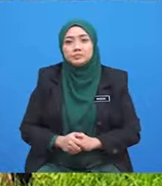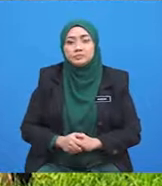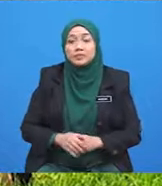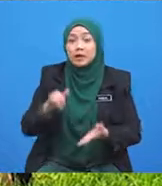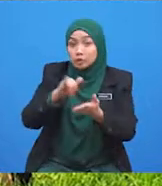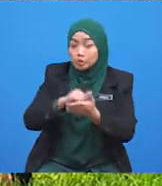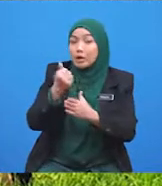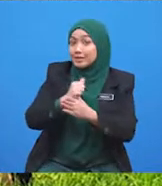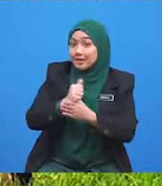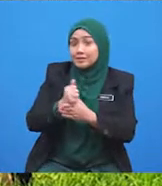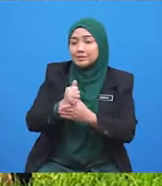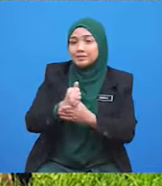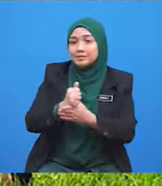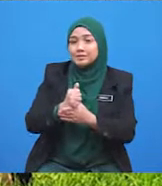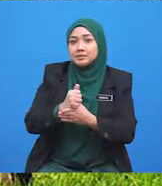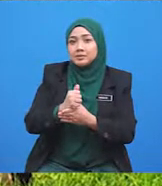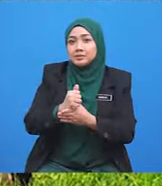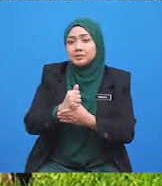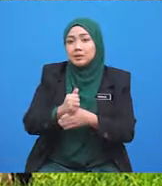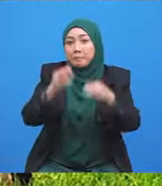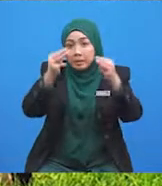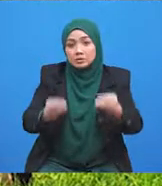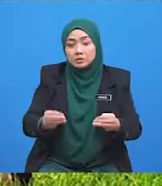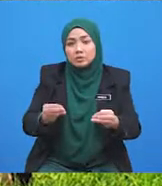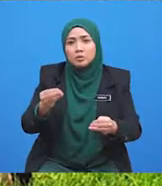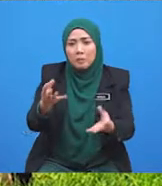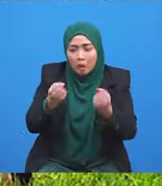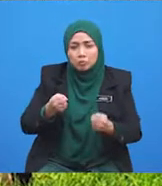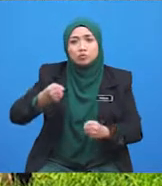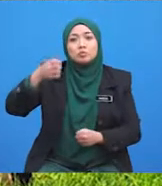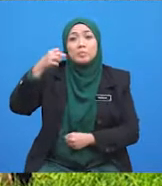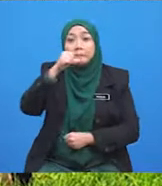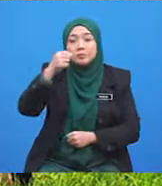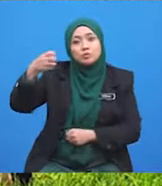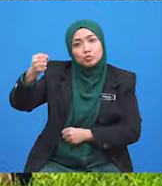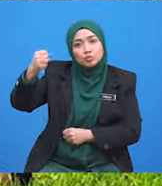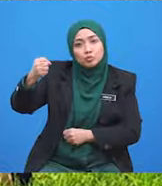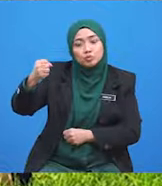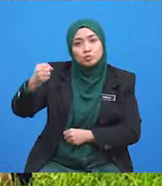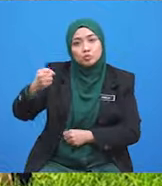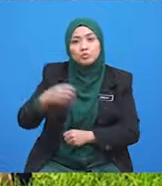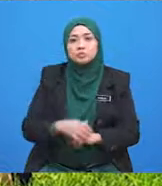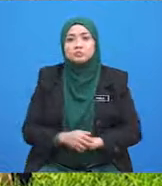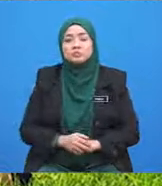Itu antara keperluan tenusu yang diperolehi dalam bidang peternakan binatang.